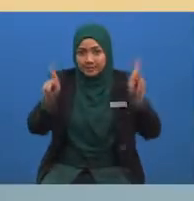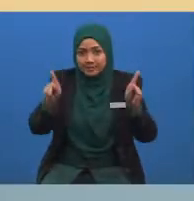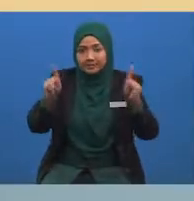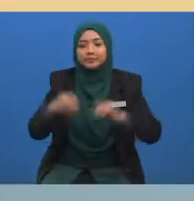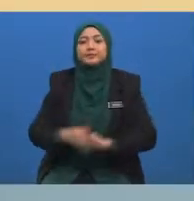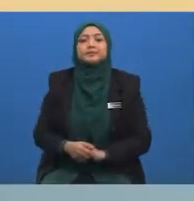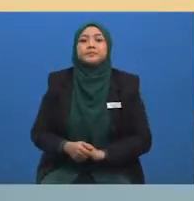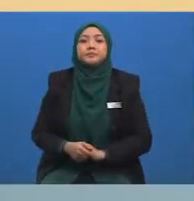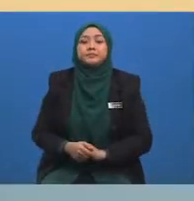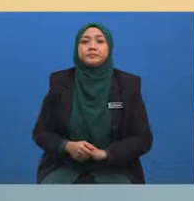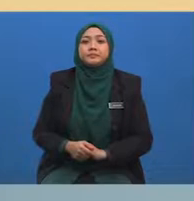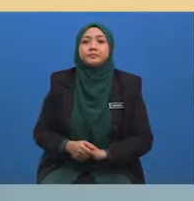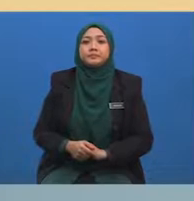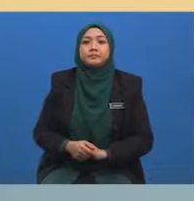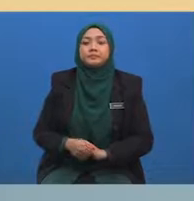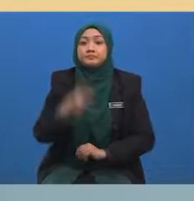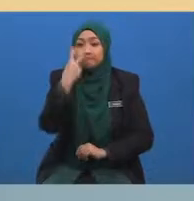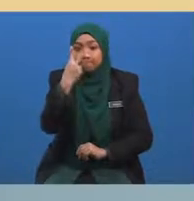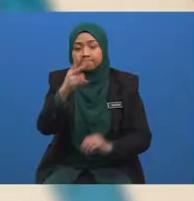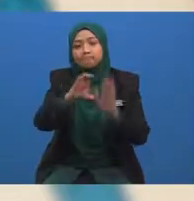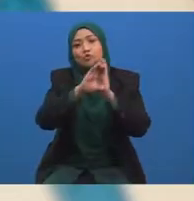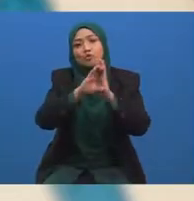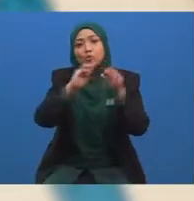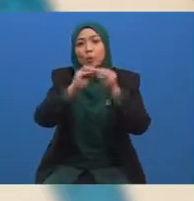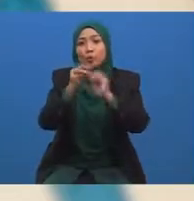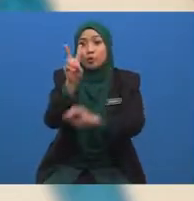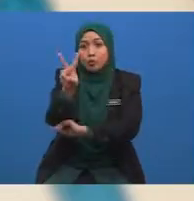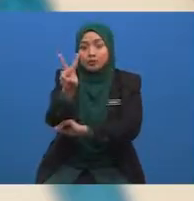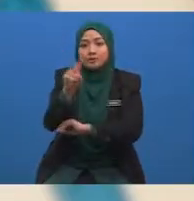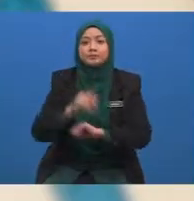Seterusnya, kita lihat contoh yang kedua.